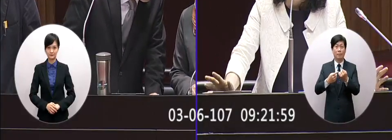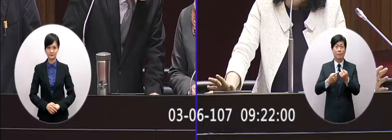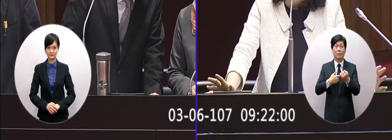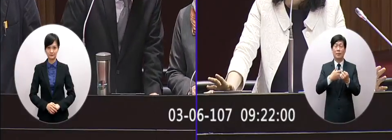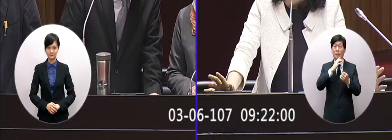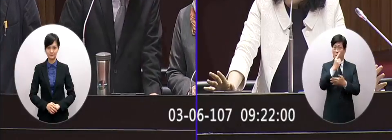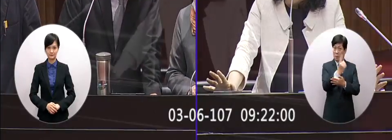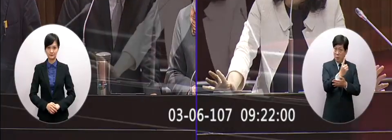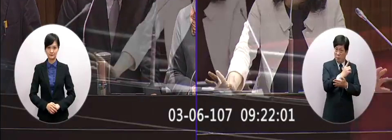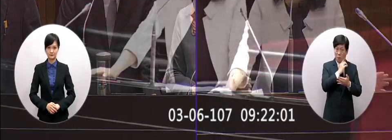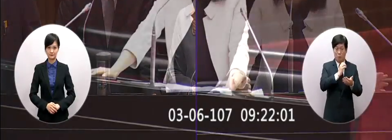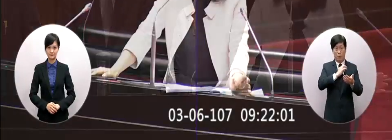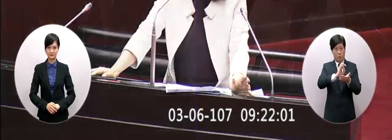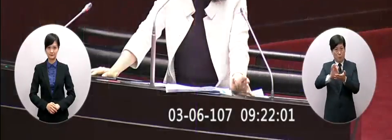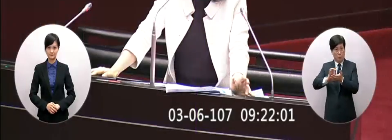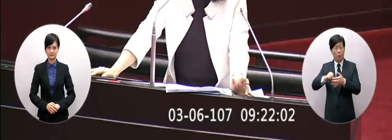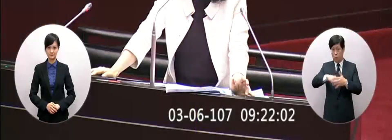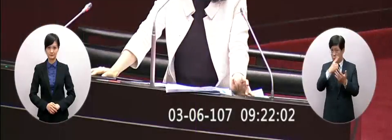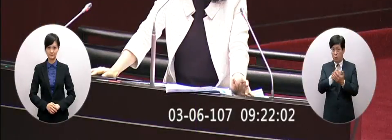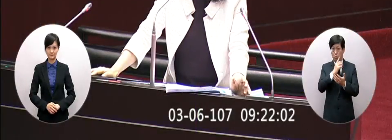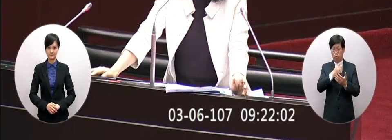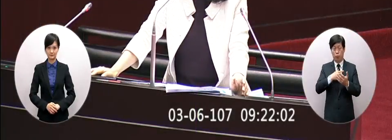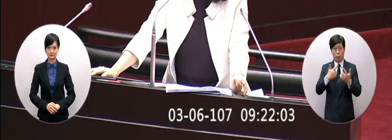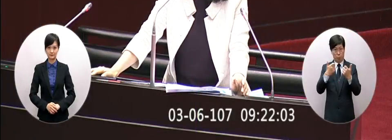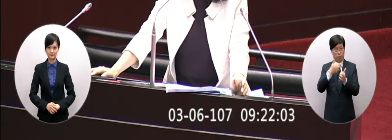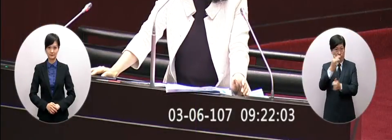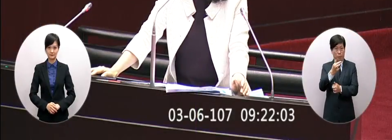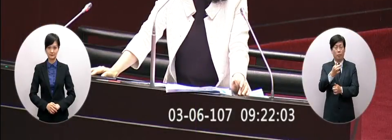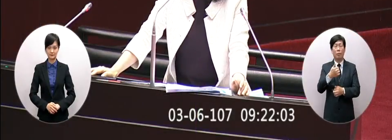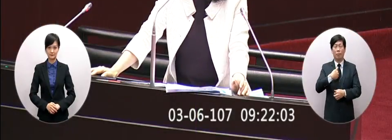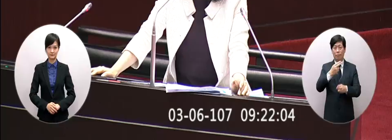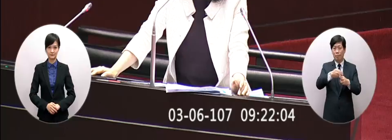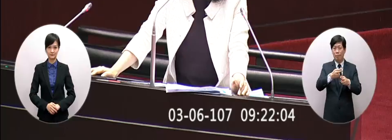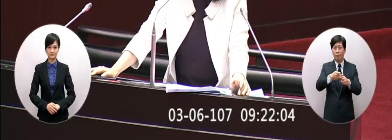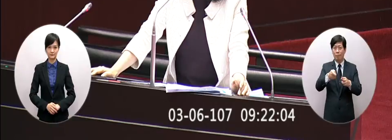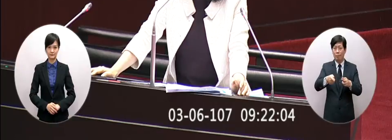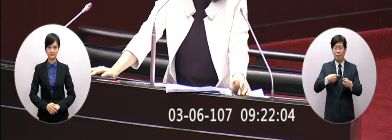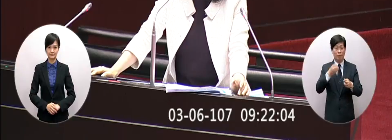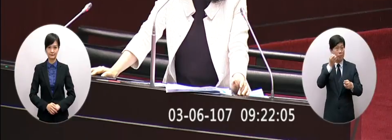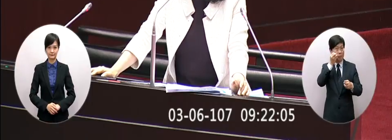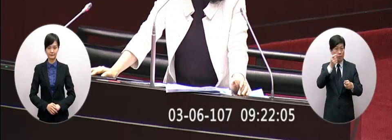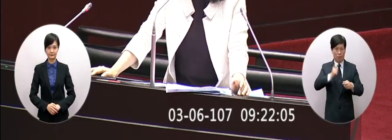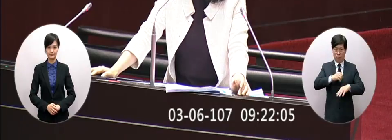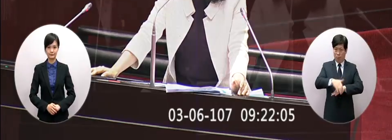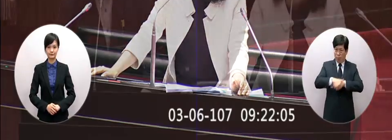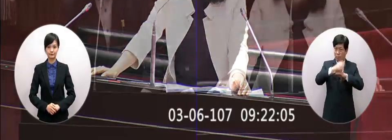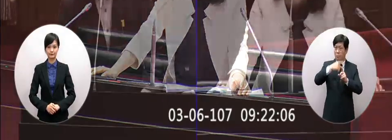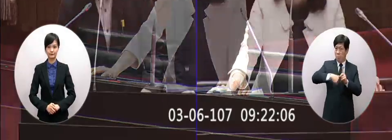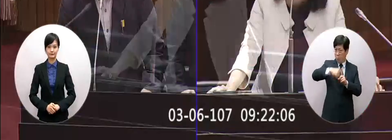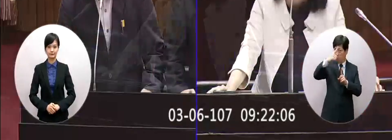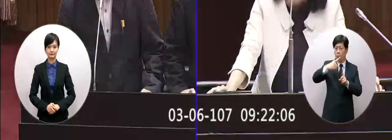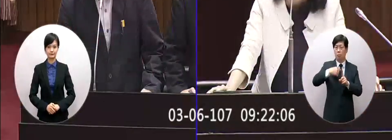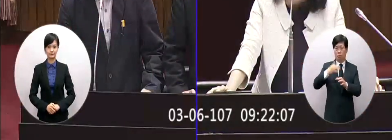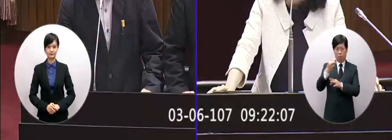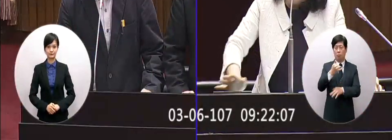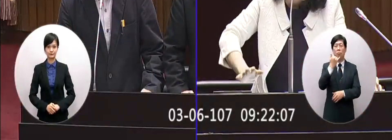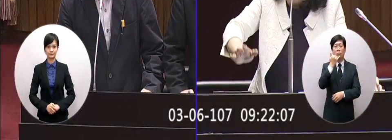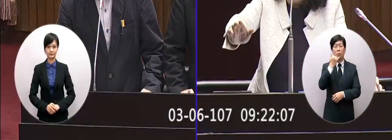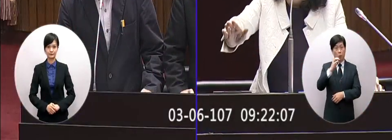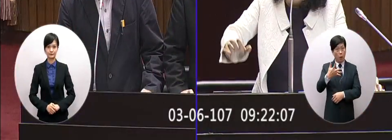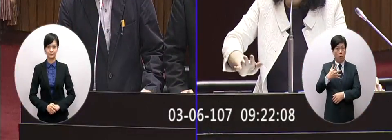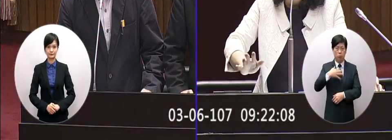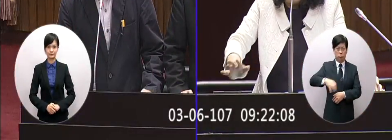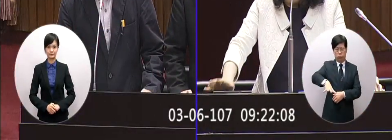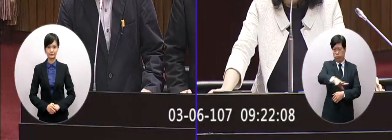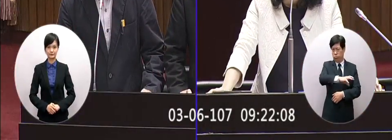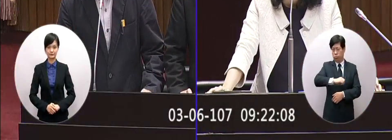个消防能量都把它做好了，相信花莲的这个整个我们自救救援的能量会具足的，因为已经全